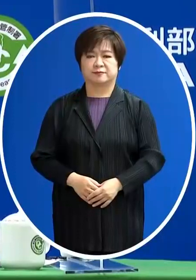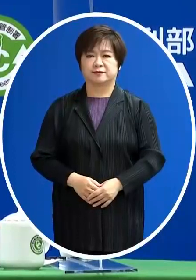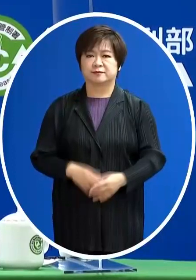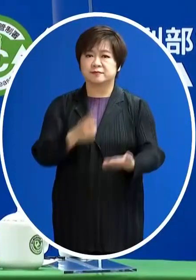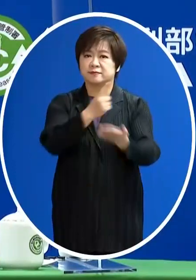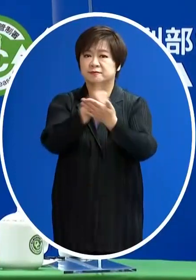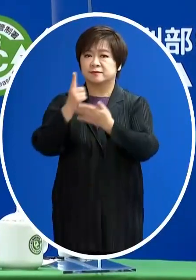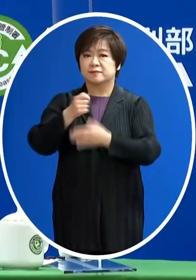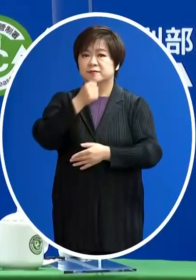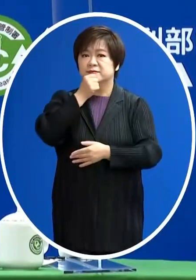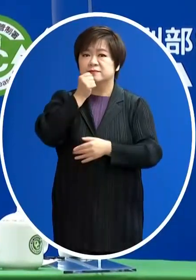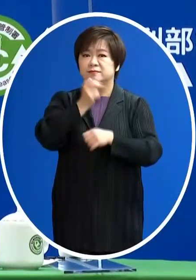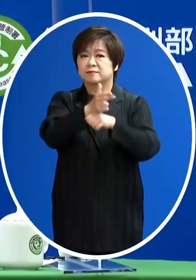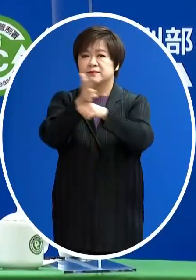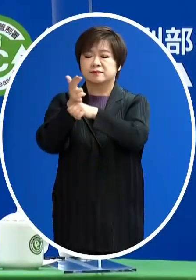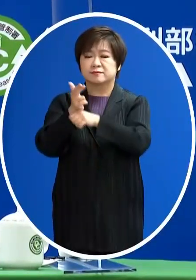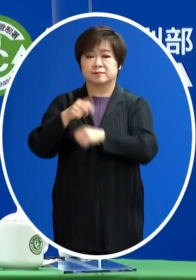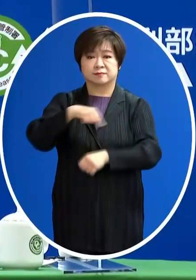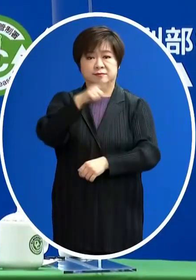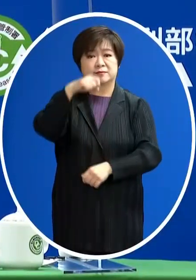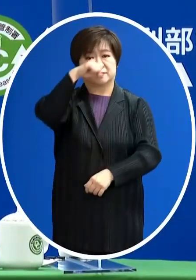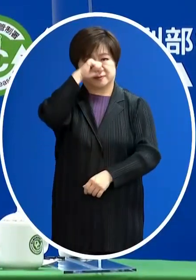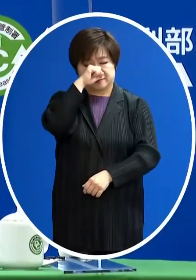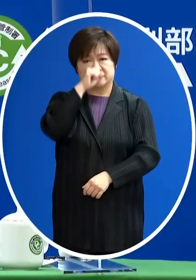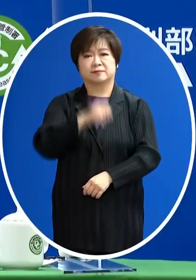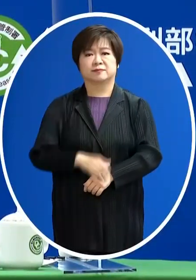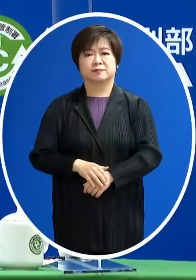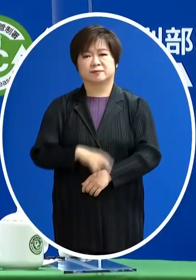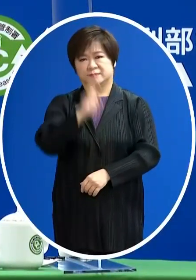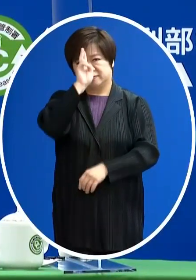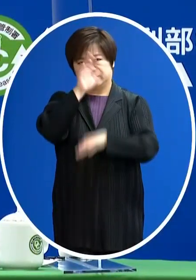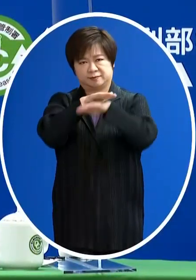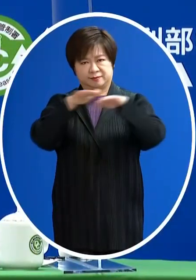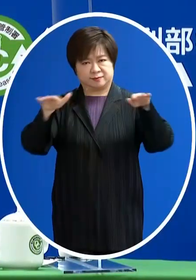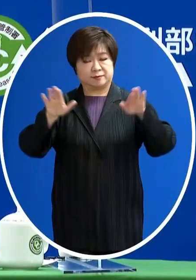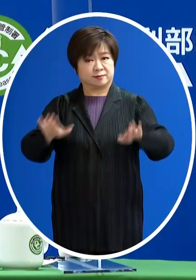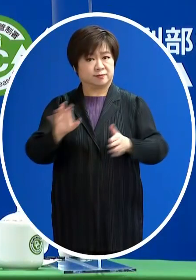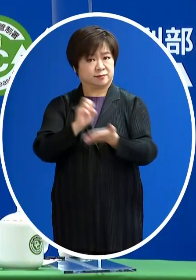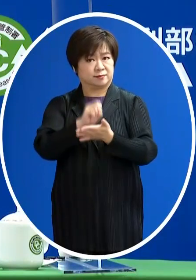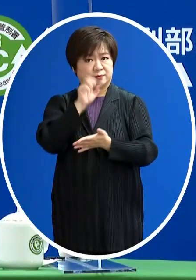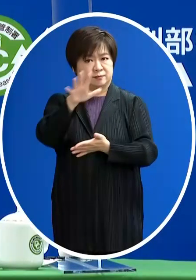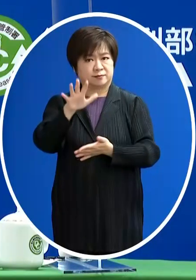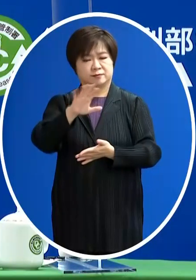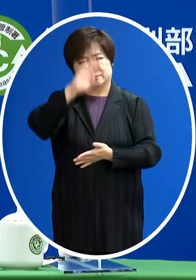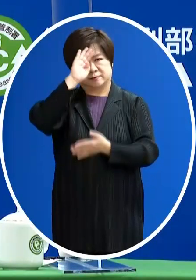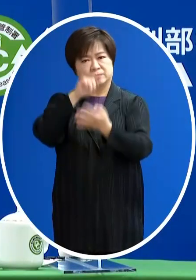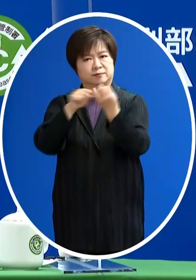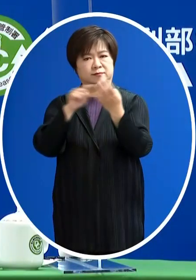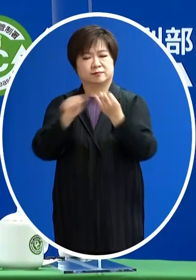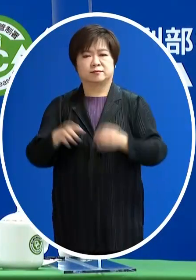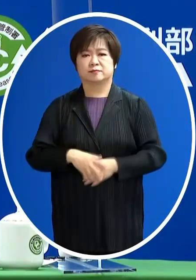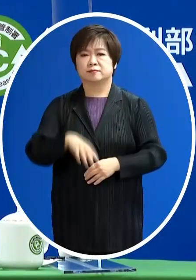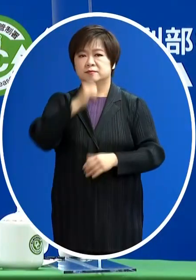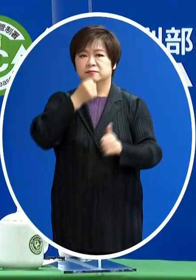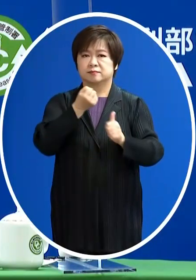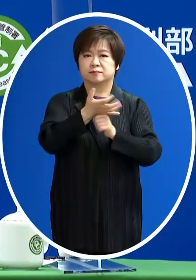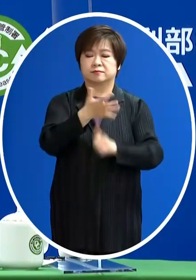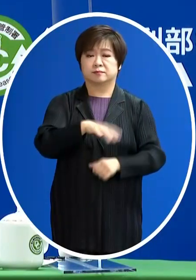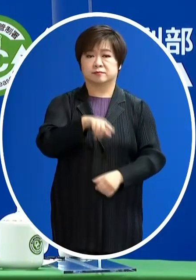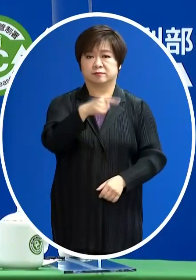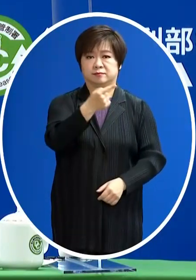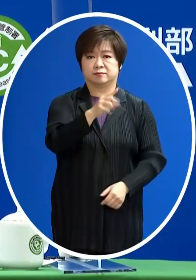各位记者、女士先，大家好，大家午安哈。那首先跟大家报告今天的确定病例，本土的病例